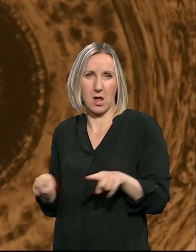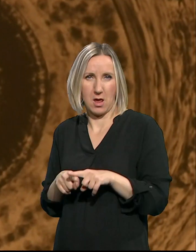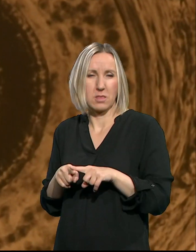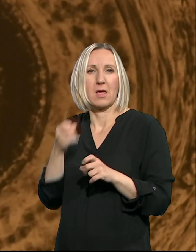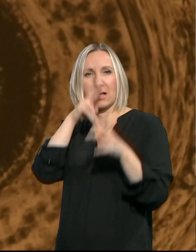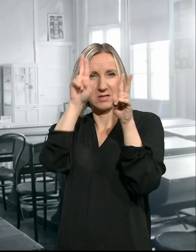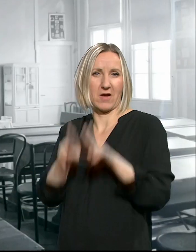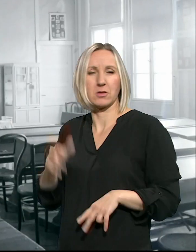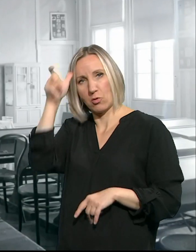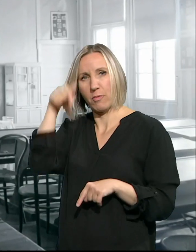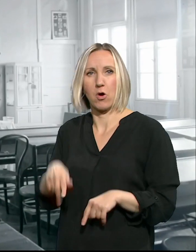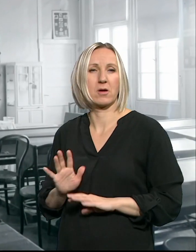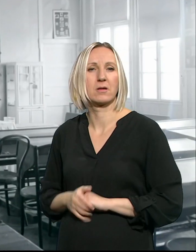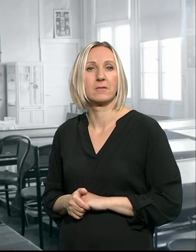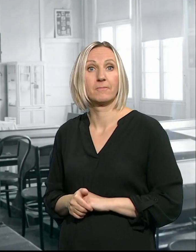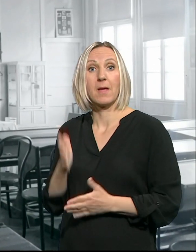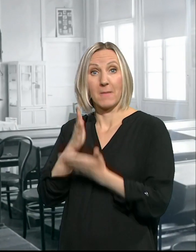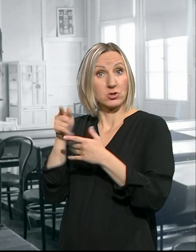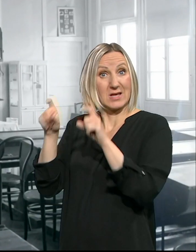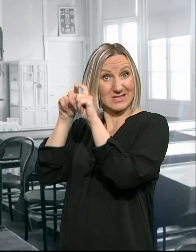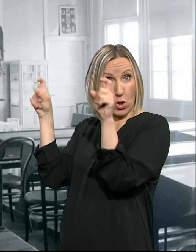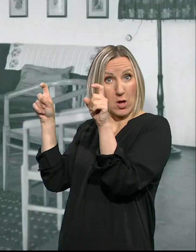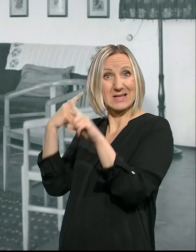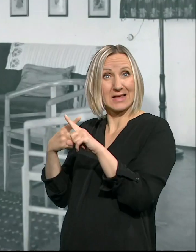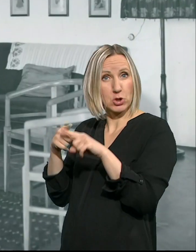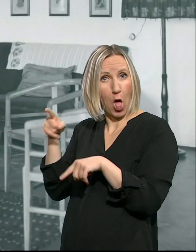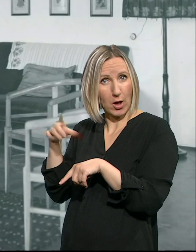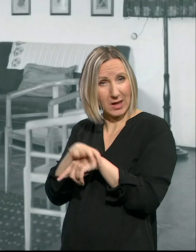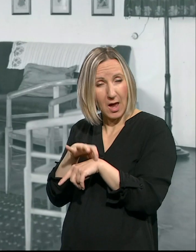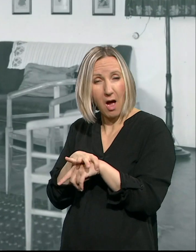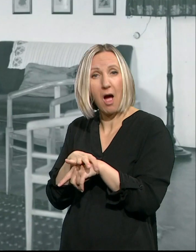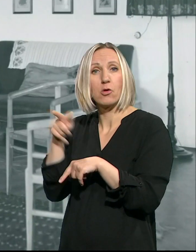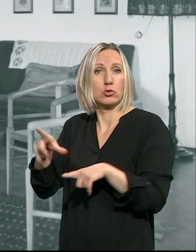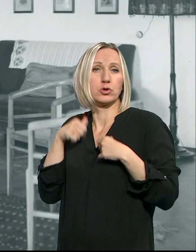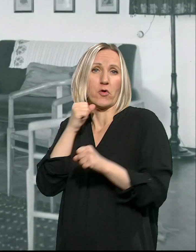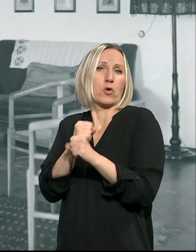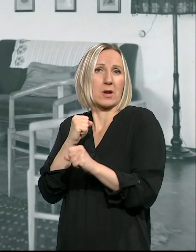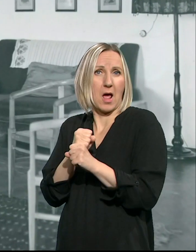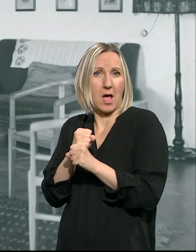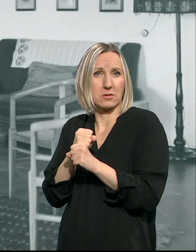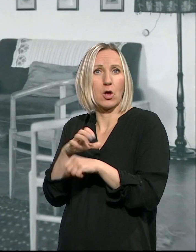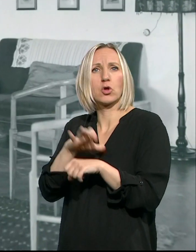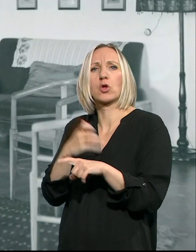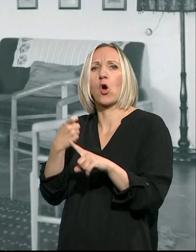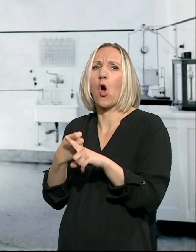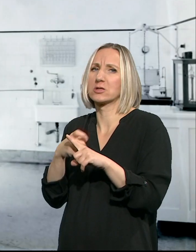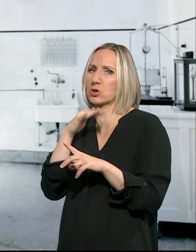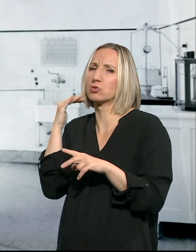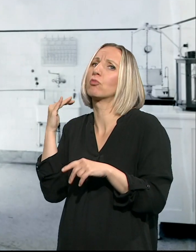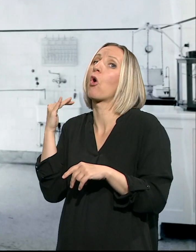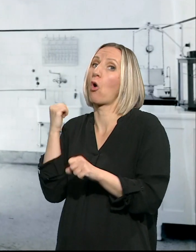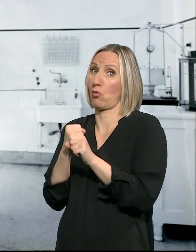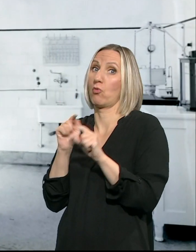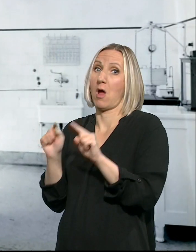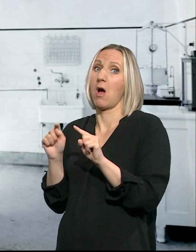u Beograd. Upravo na ovom institutu za histologiju, gdje je i živeo i radio, dr. Kostić je ostavio značajnog traga.